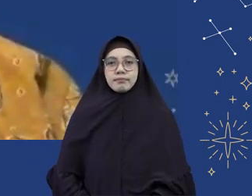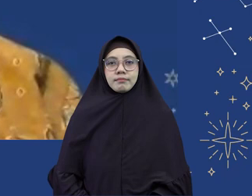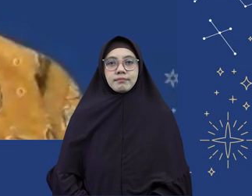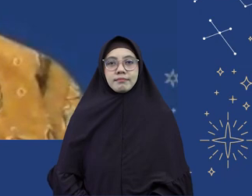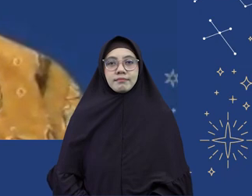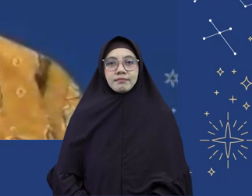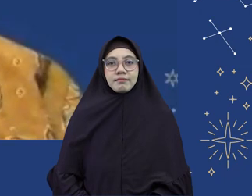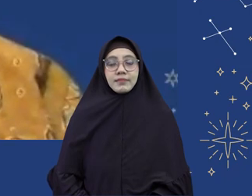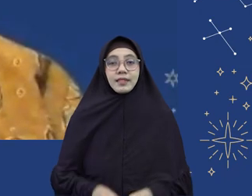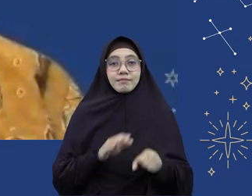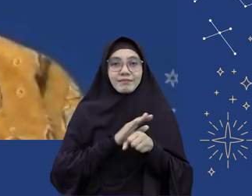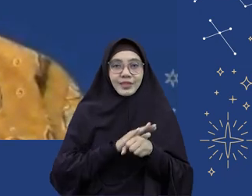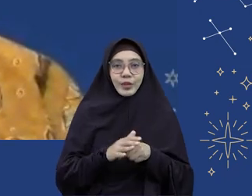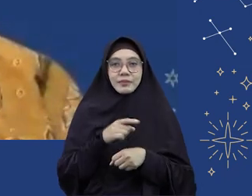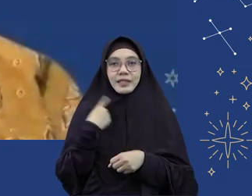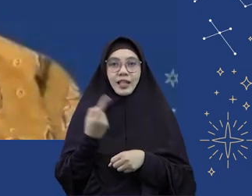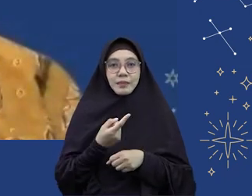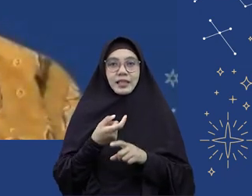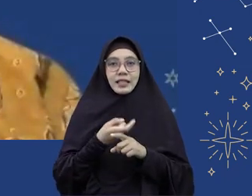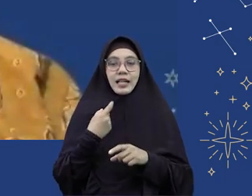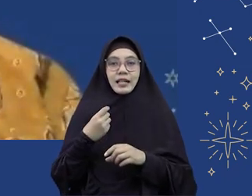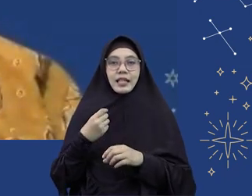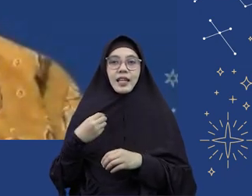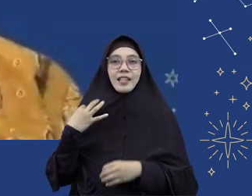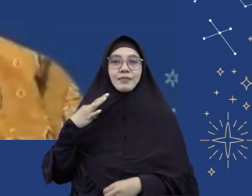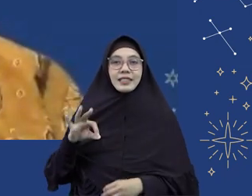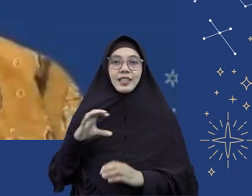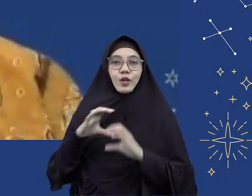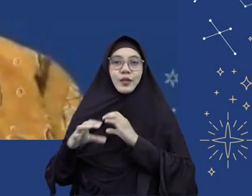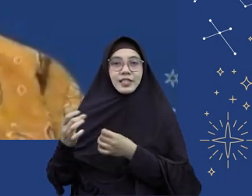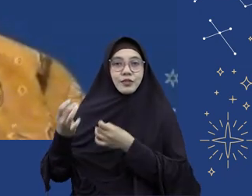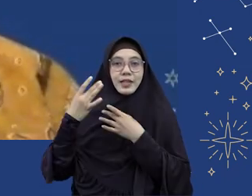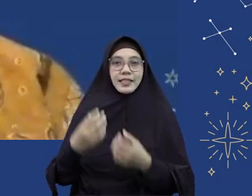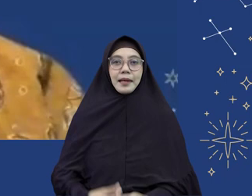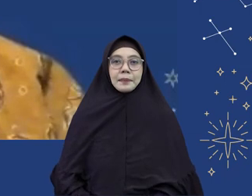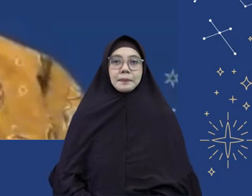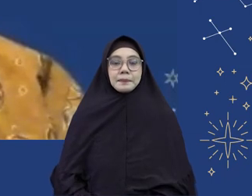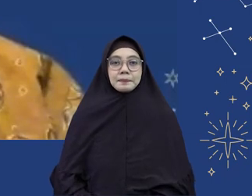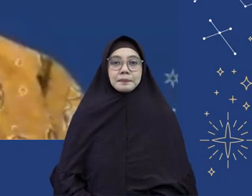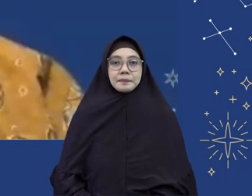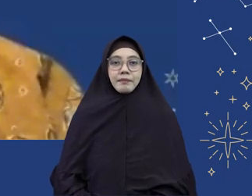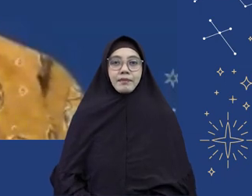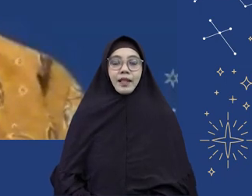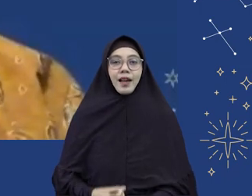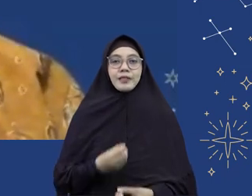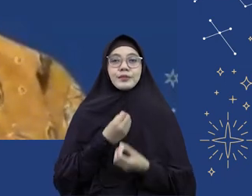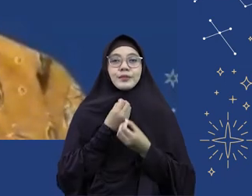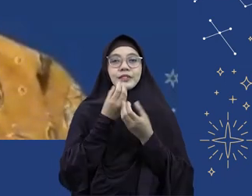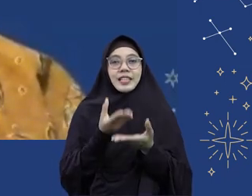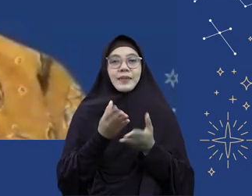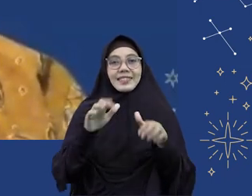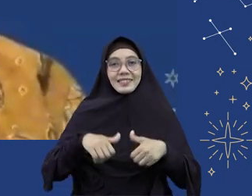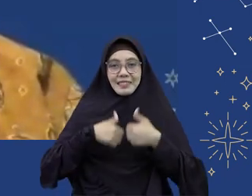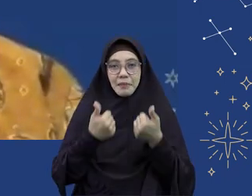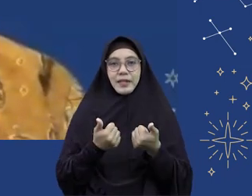sambutan yang dapat kami sampaikan dari Kementerian komunikasi dan Informatika Sekali lagi kami mengucapkan selamat semoga